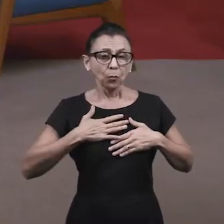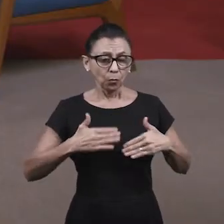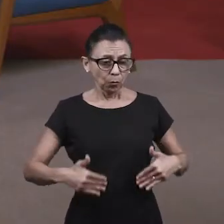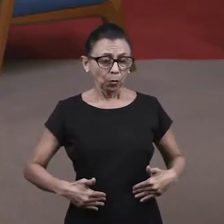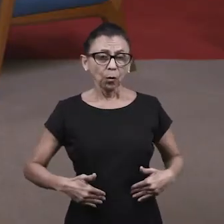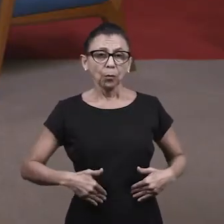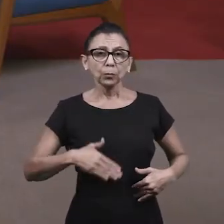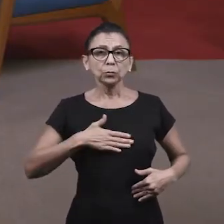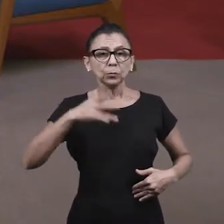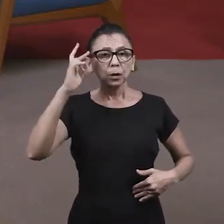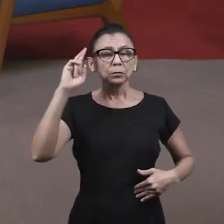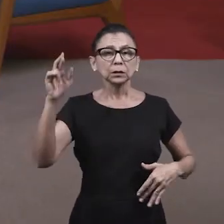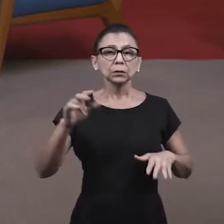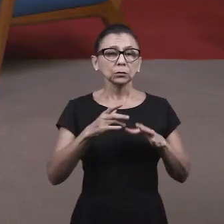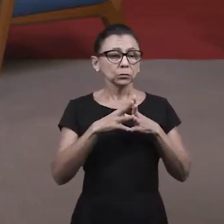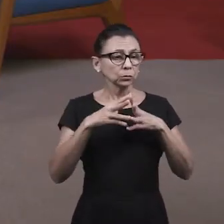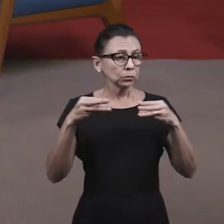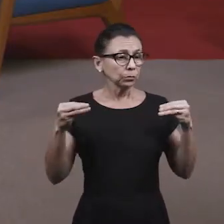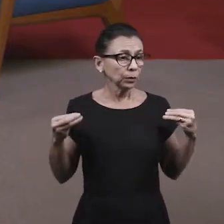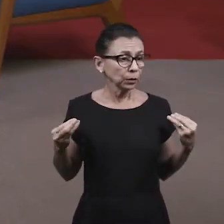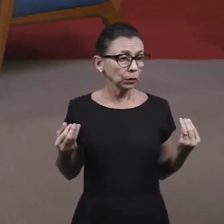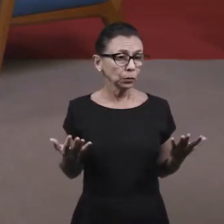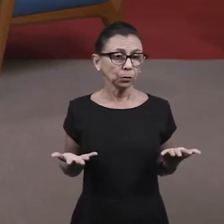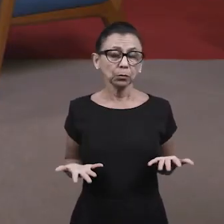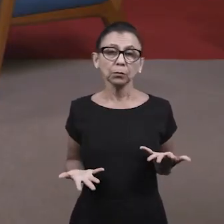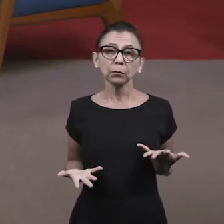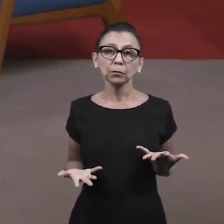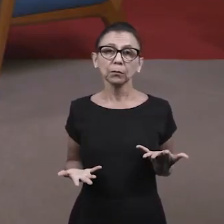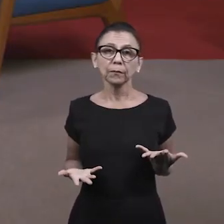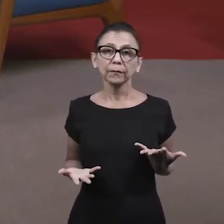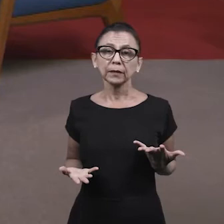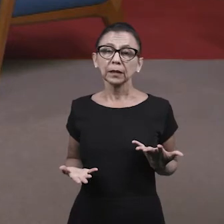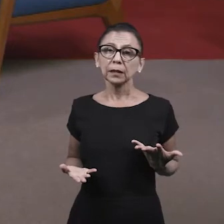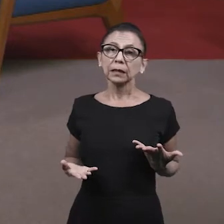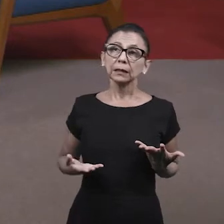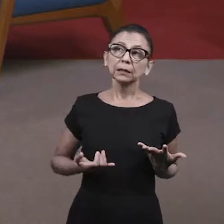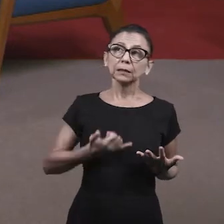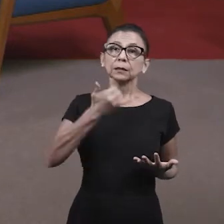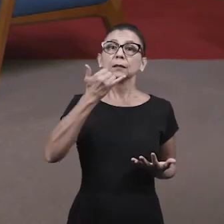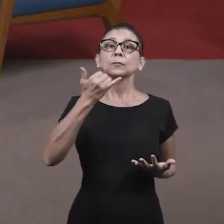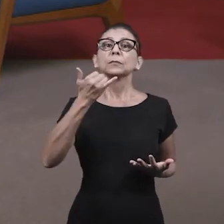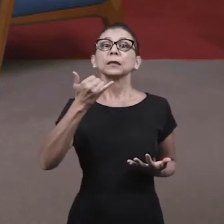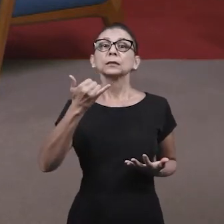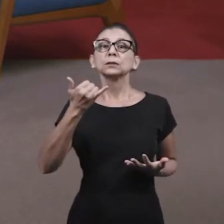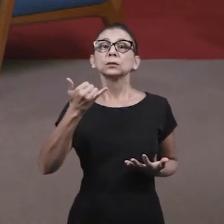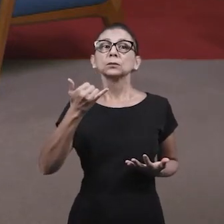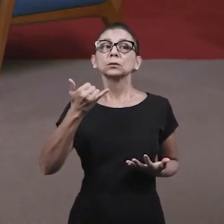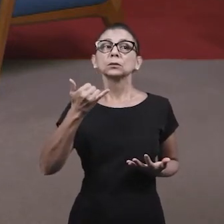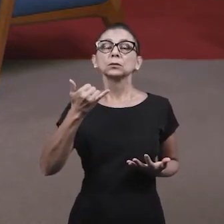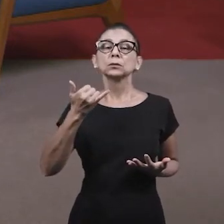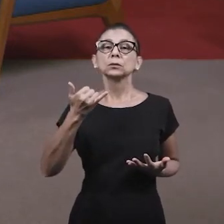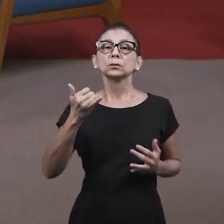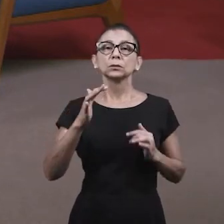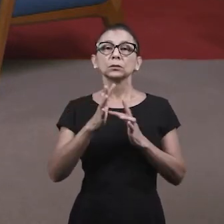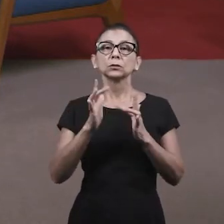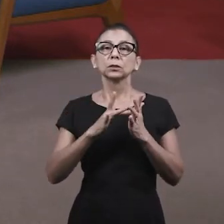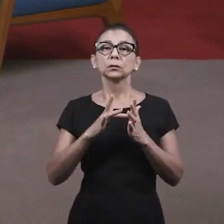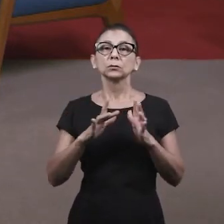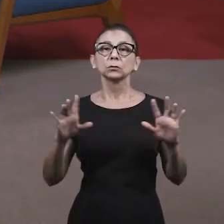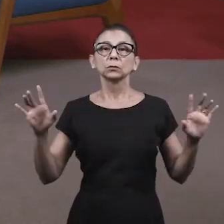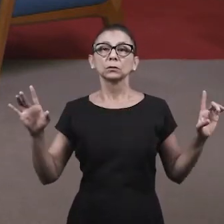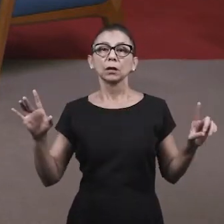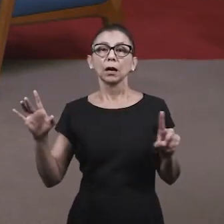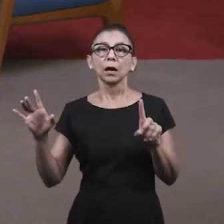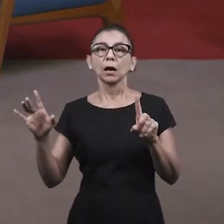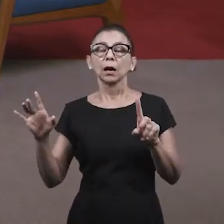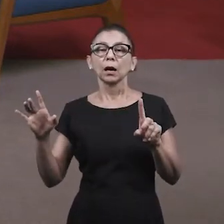corps? Et soudain, le Seigneur Jésus commence à lui parler. Mais elle ne l'identifie